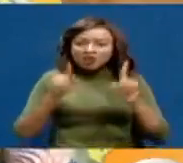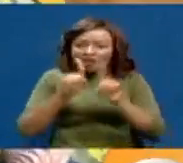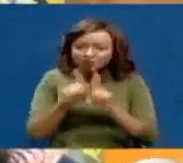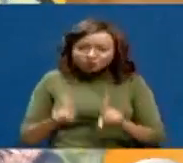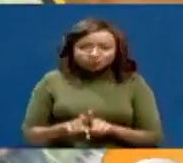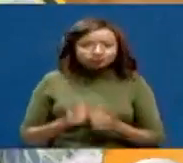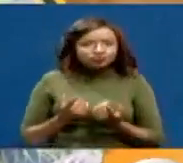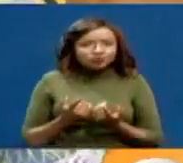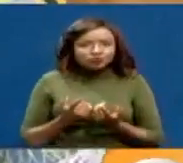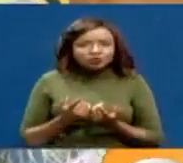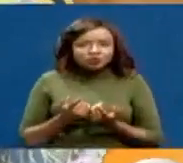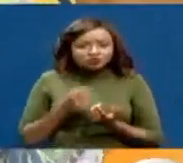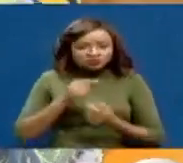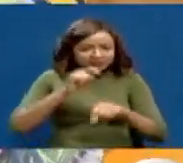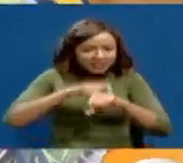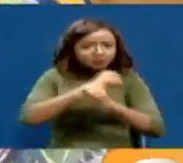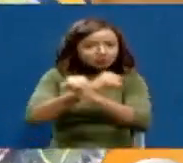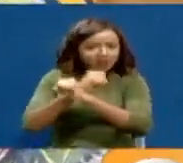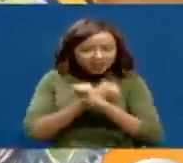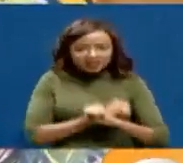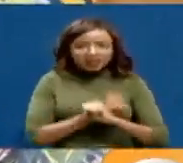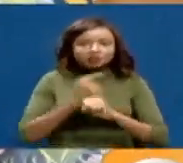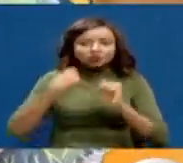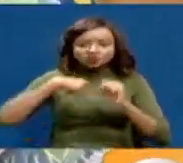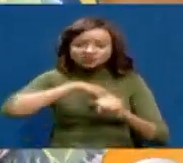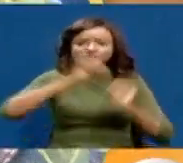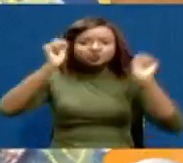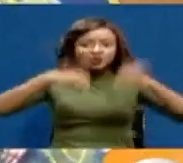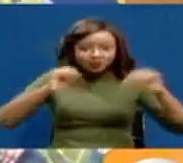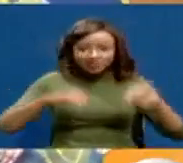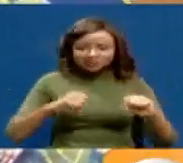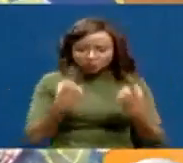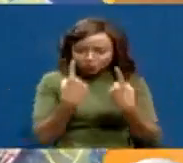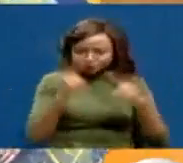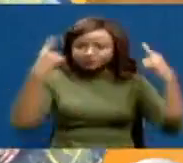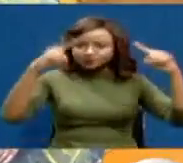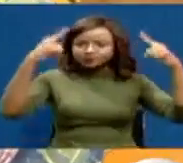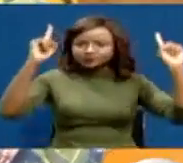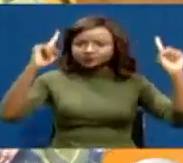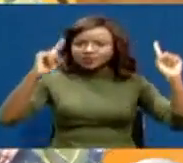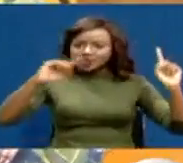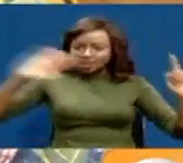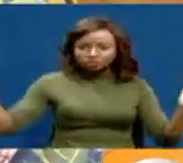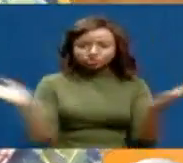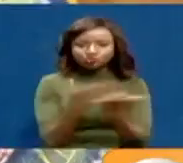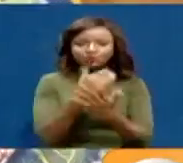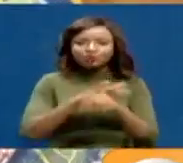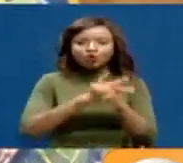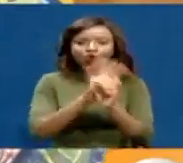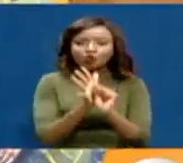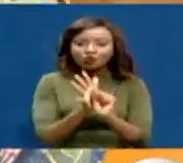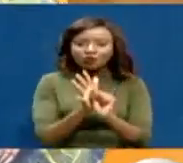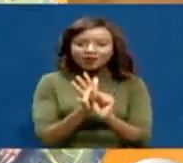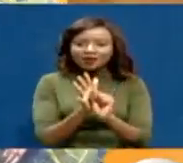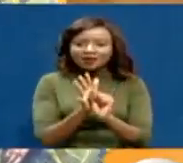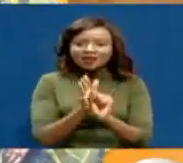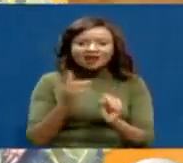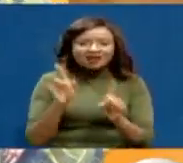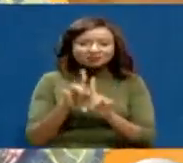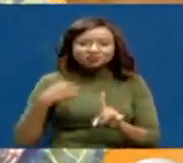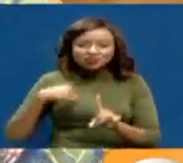ndio tuweze kuhakikisha ya kwamba hii jangwa imetuacha bila